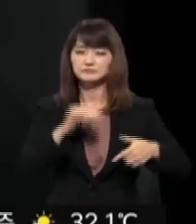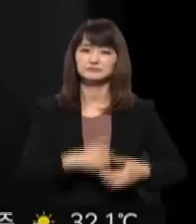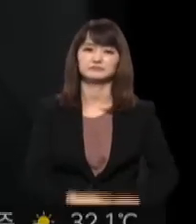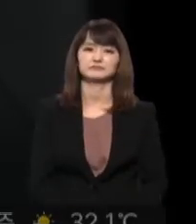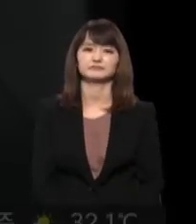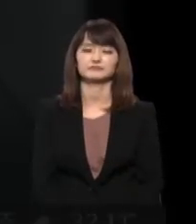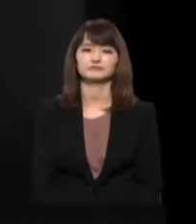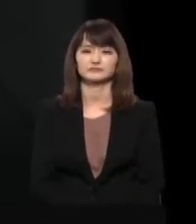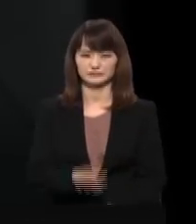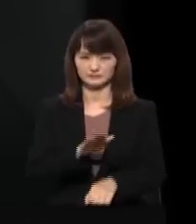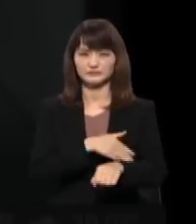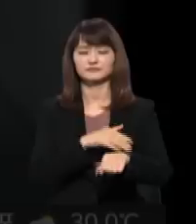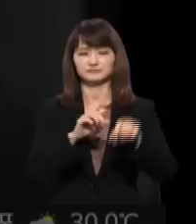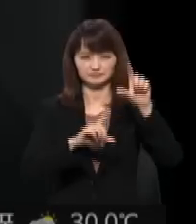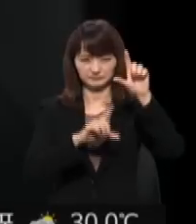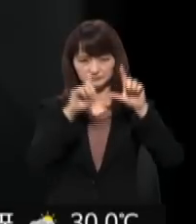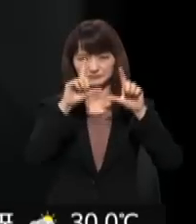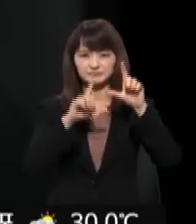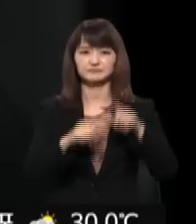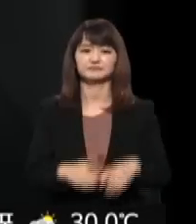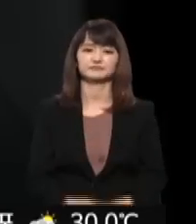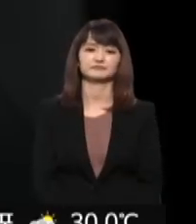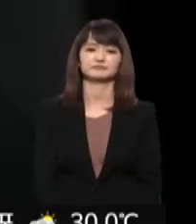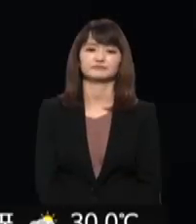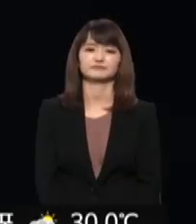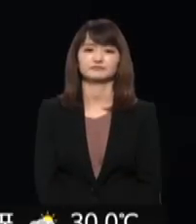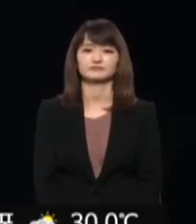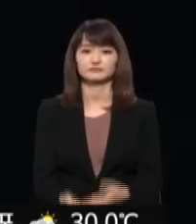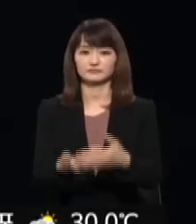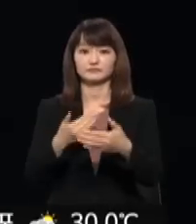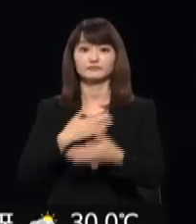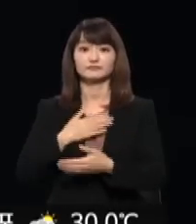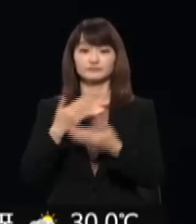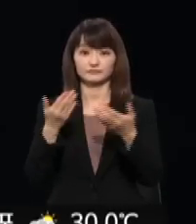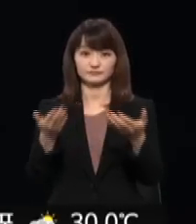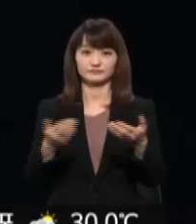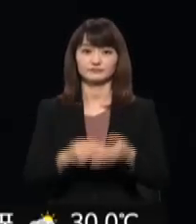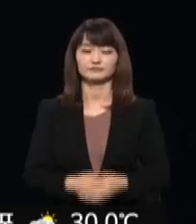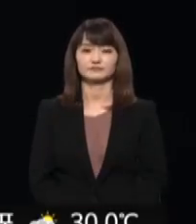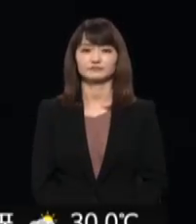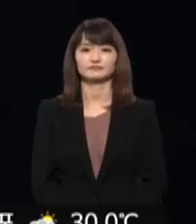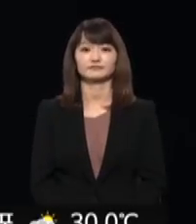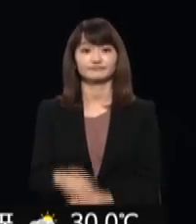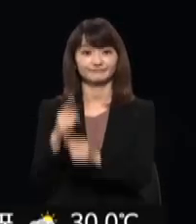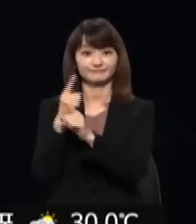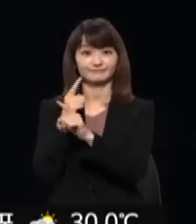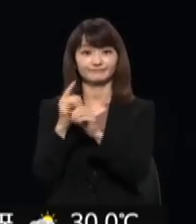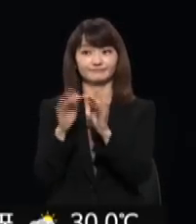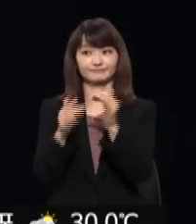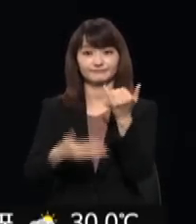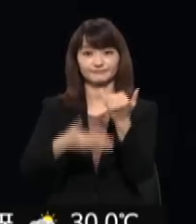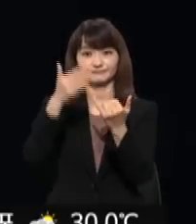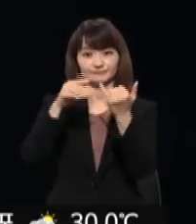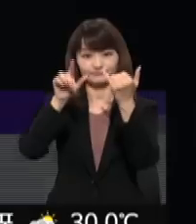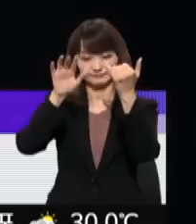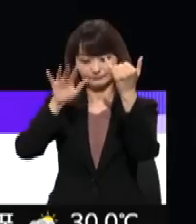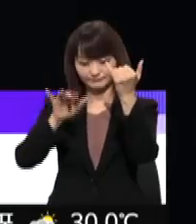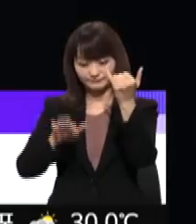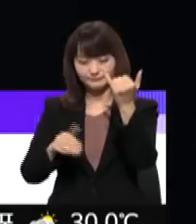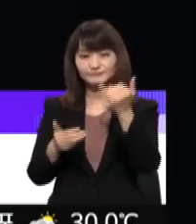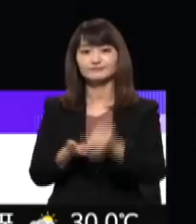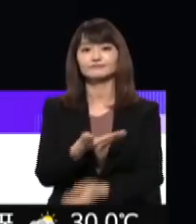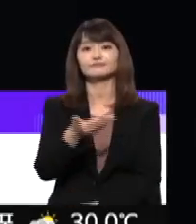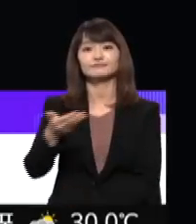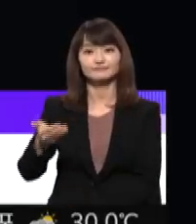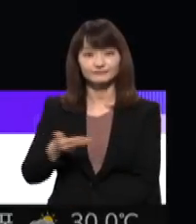전혀 바람직하지 않은 모습이라고 하겠습니다 저희가 미리 고지를 좀 드리면 매일 하죠 유튜브 댓글을 통해서